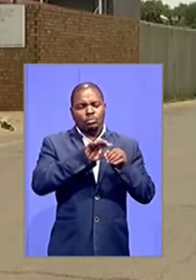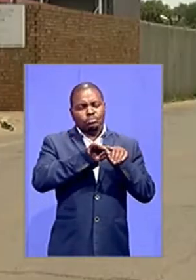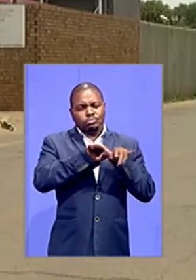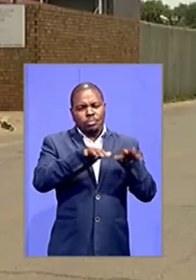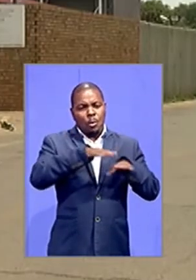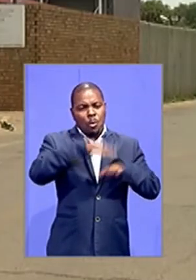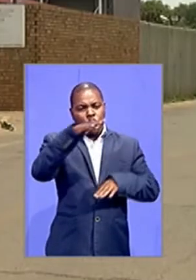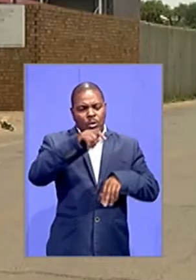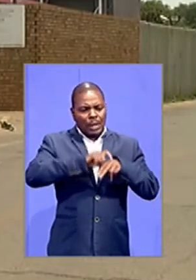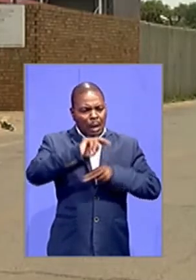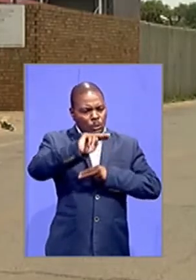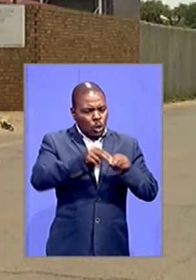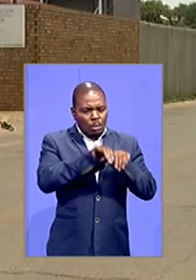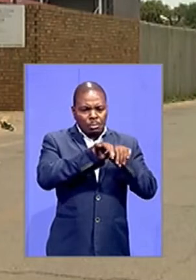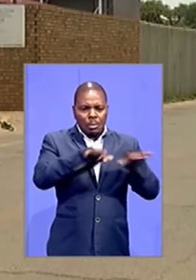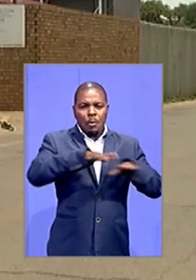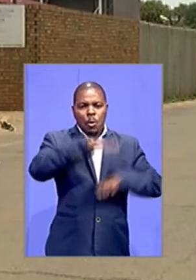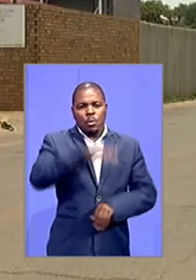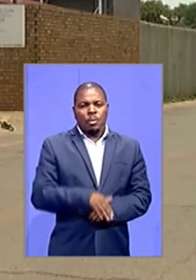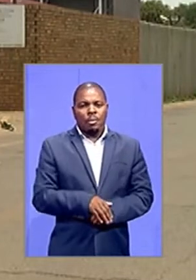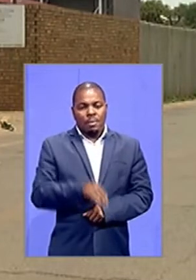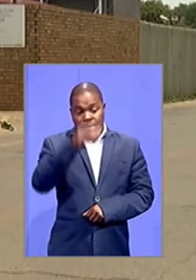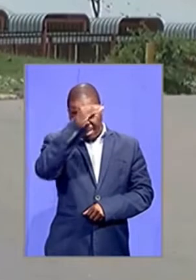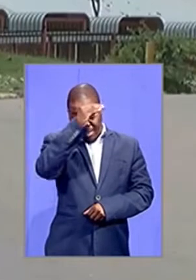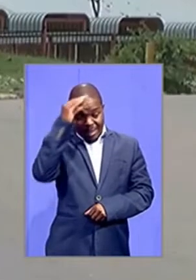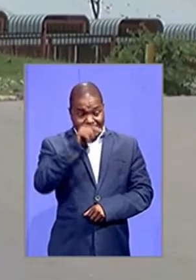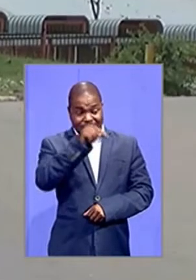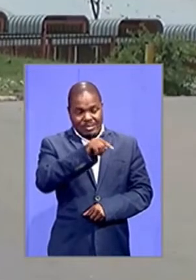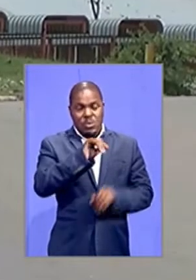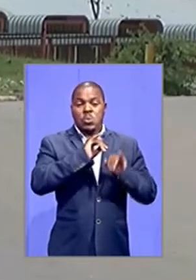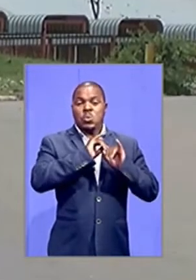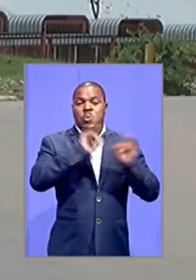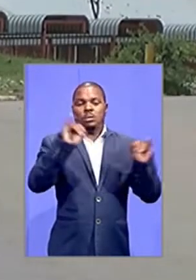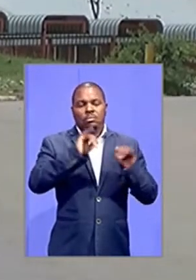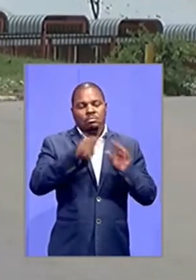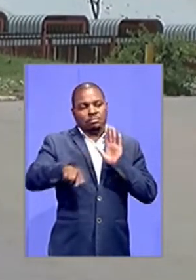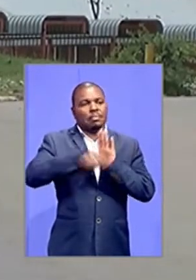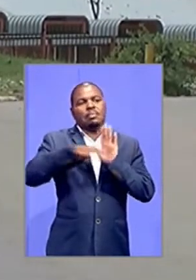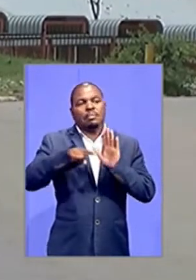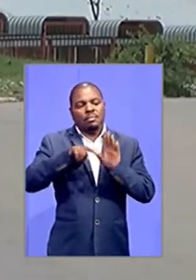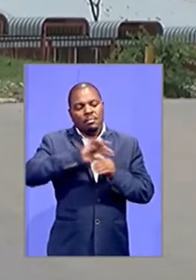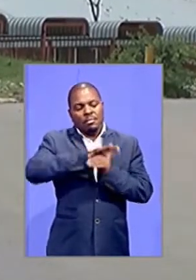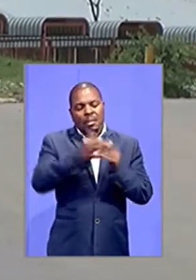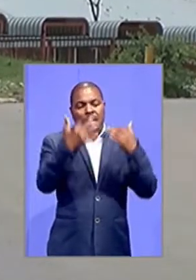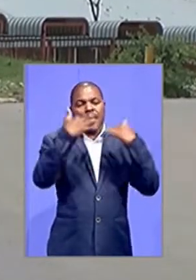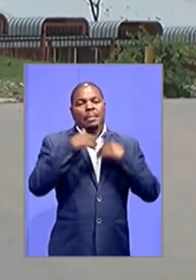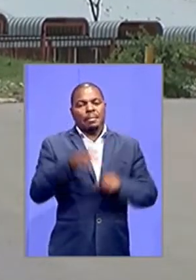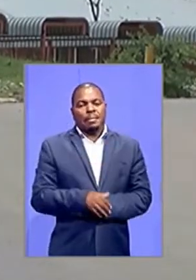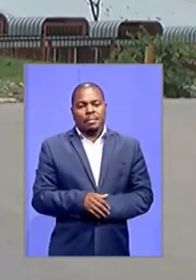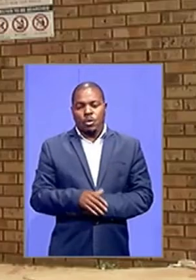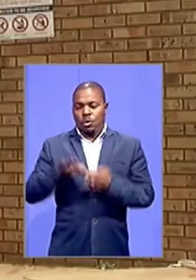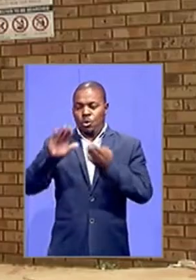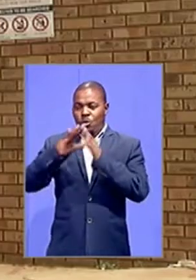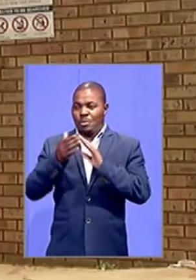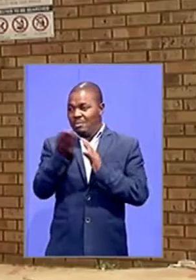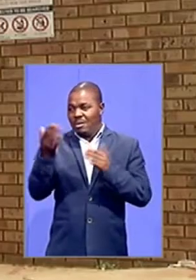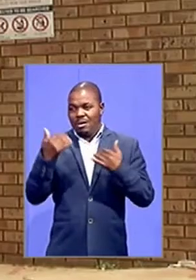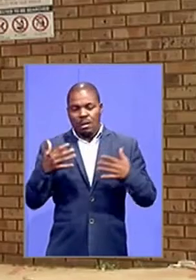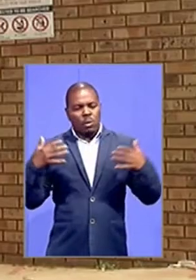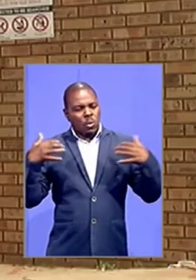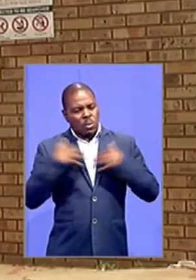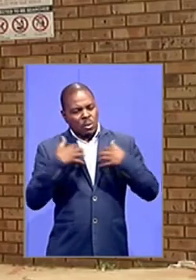se se khutshwane. Baoki ke bona bao ba tshwaetsegileng bogolosegolo, mme seo se tshwentse baagi